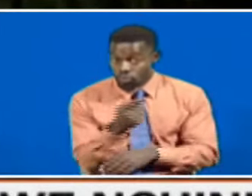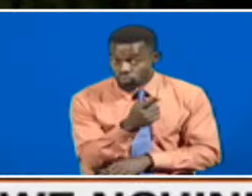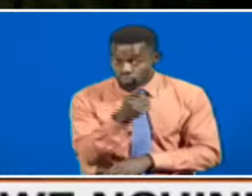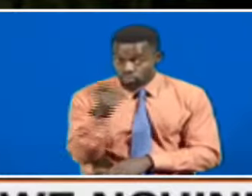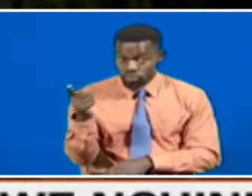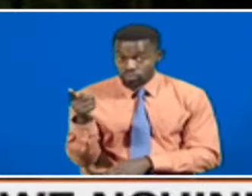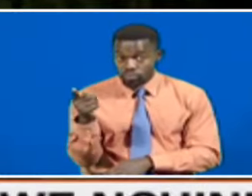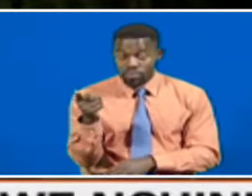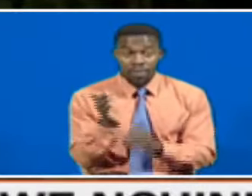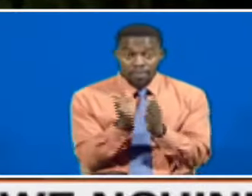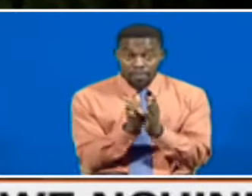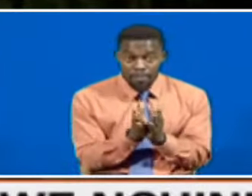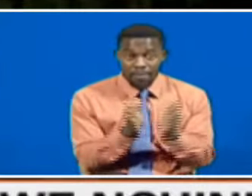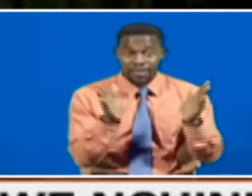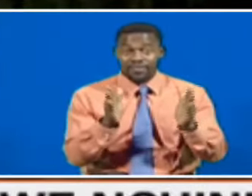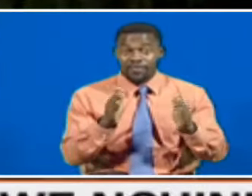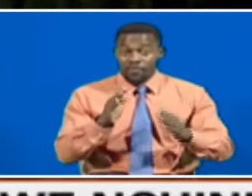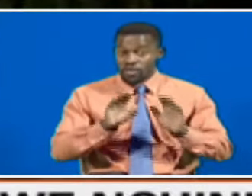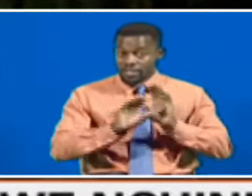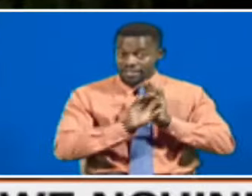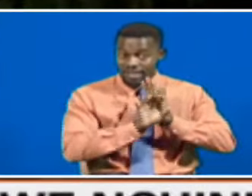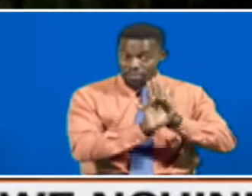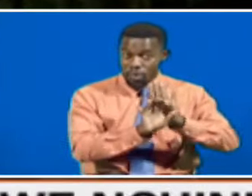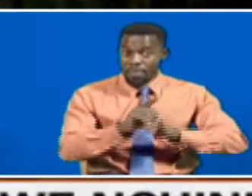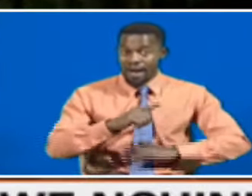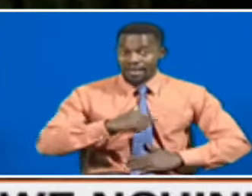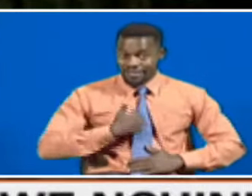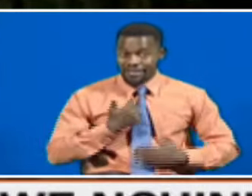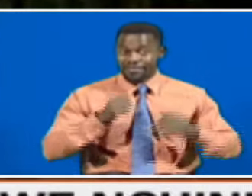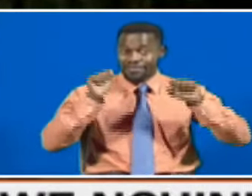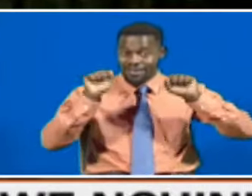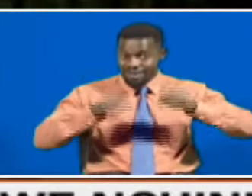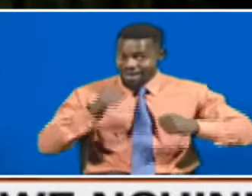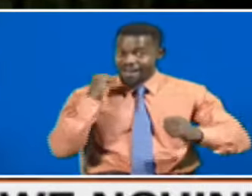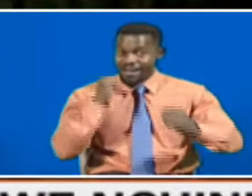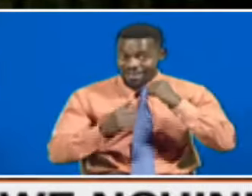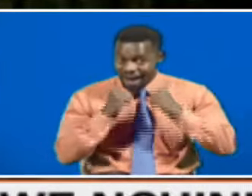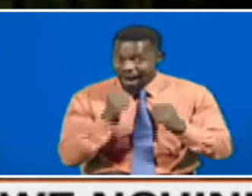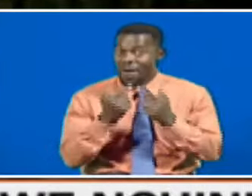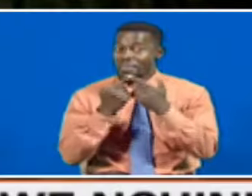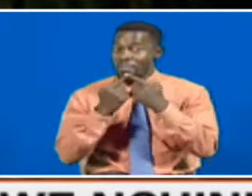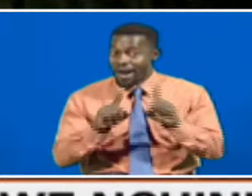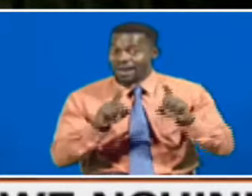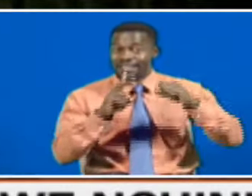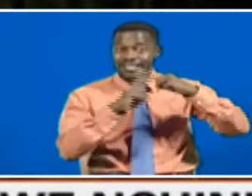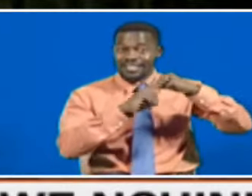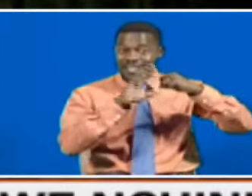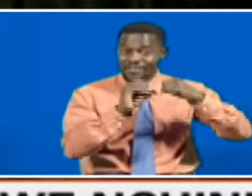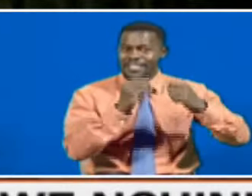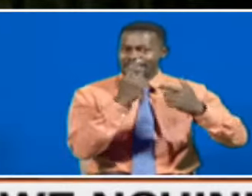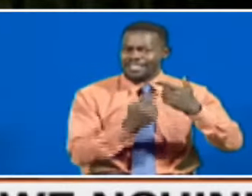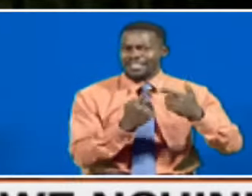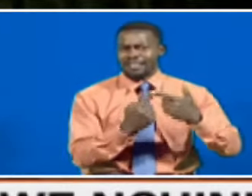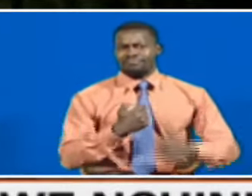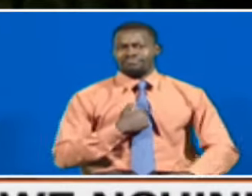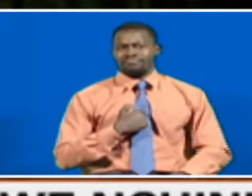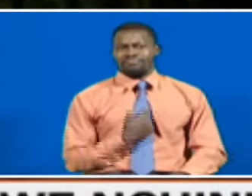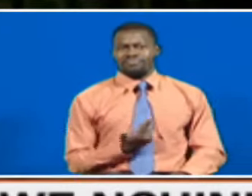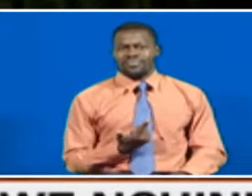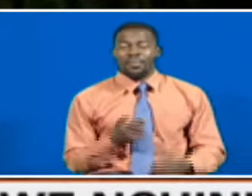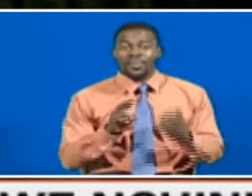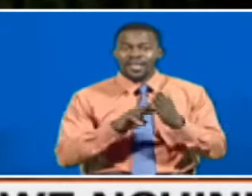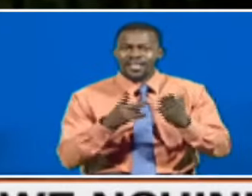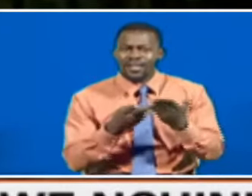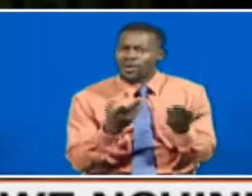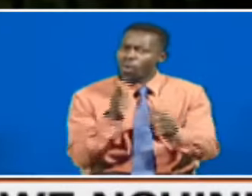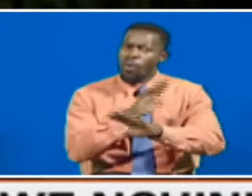ambao kama mimi ninaweza kukimbia nikiwa miaka 70. Anybody else can run, anyone